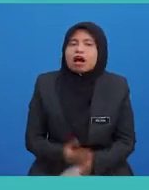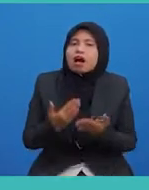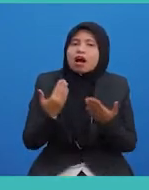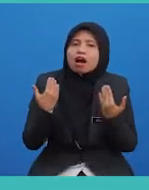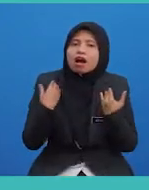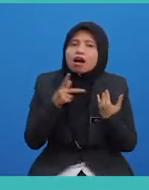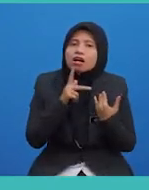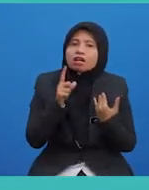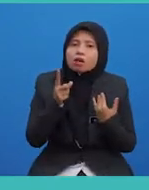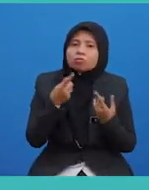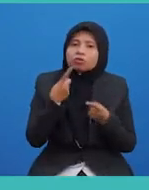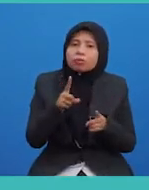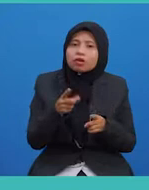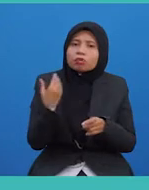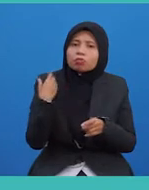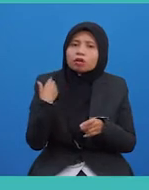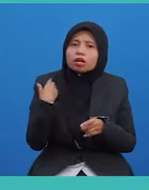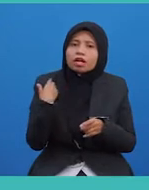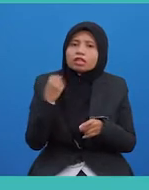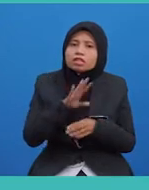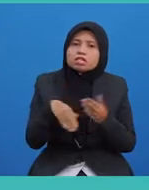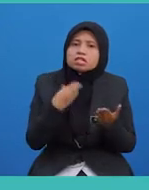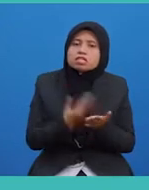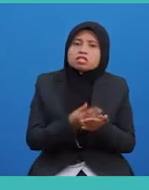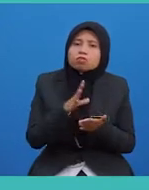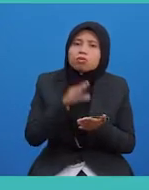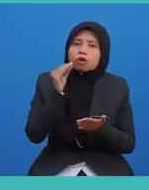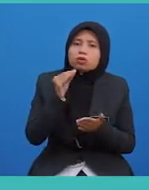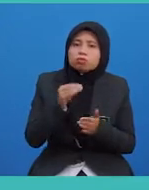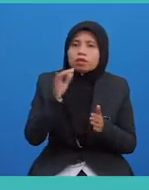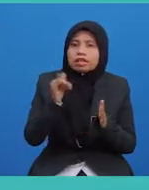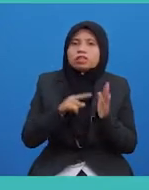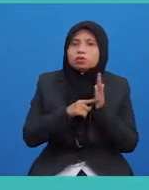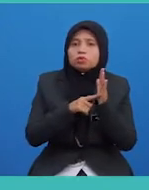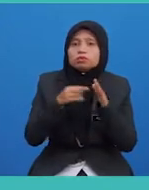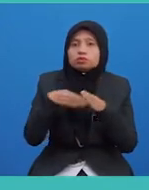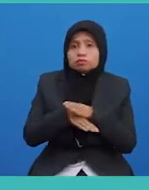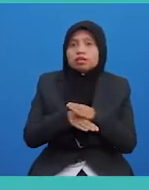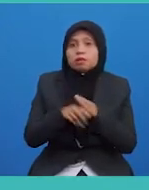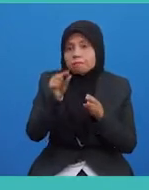Adakah jawapan kamu mempunyai semua maklumat seperti yang ditunjukkan dalam perenggan tersebut?